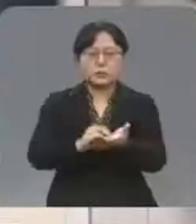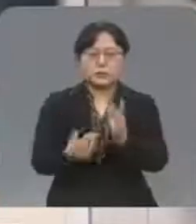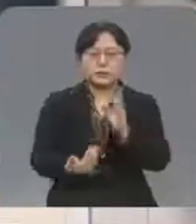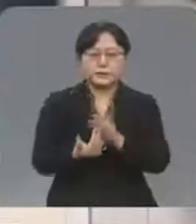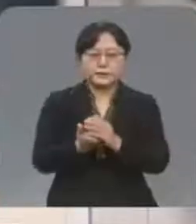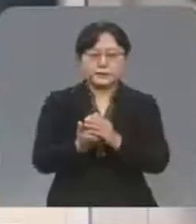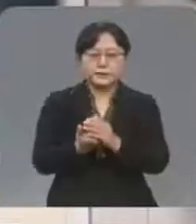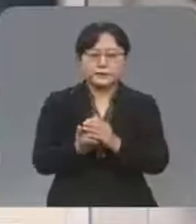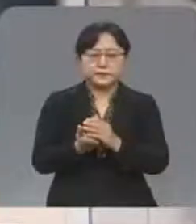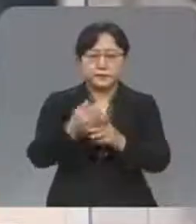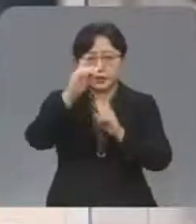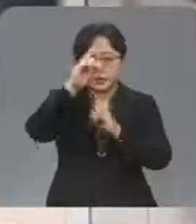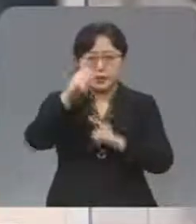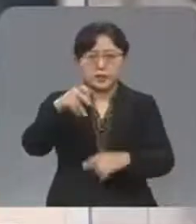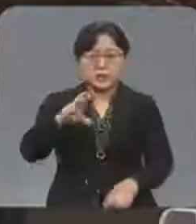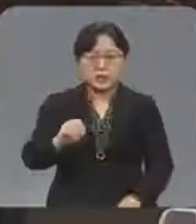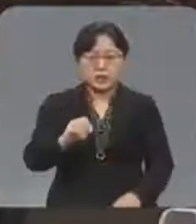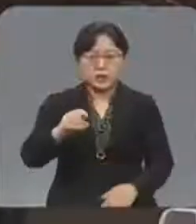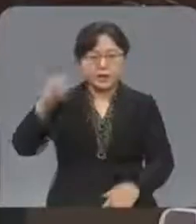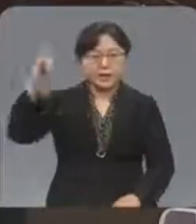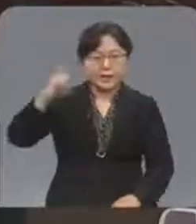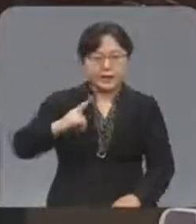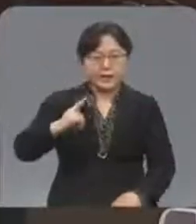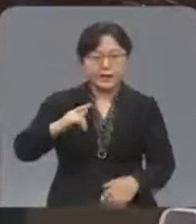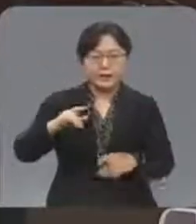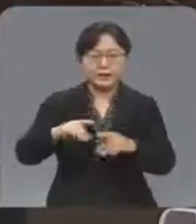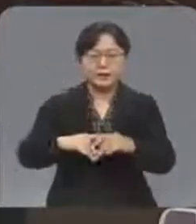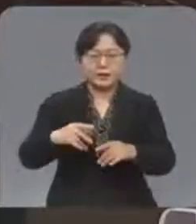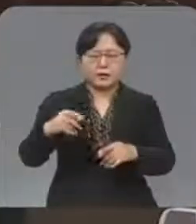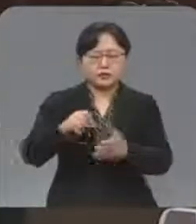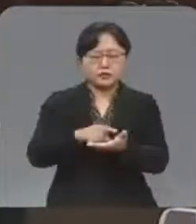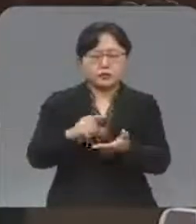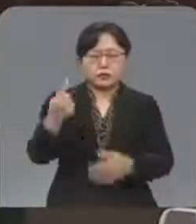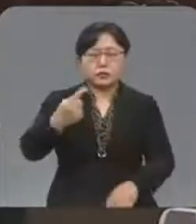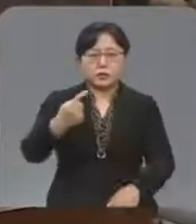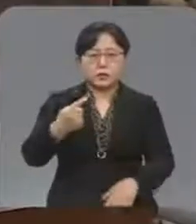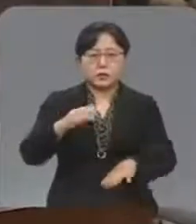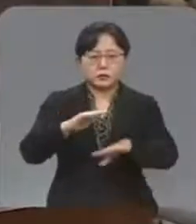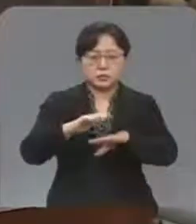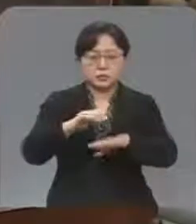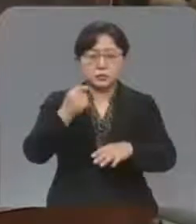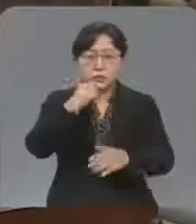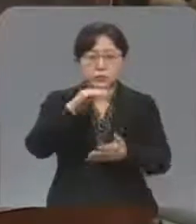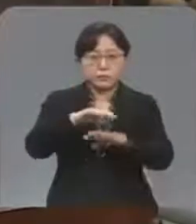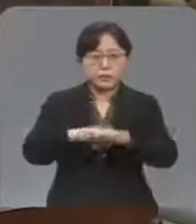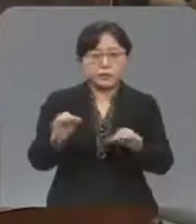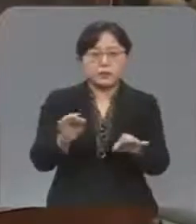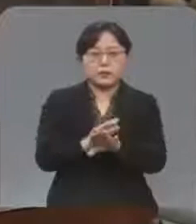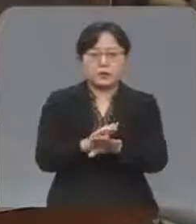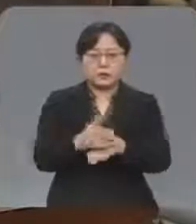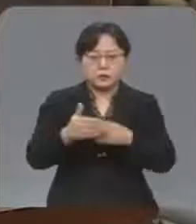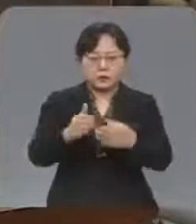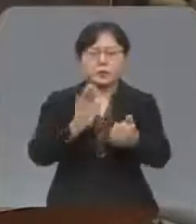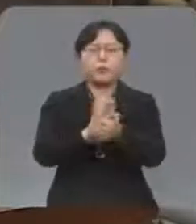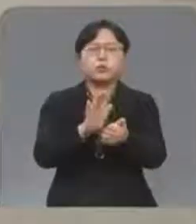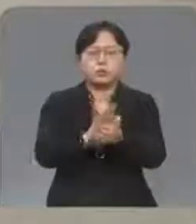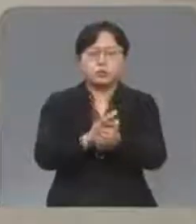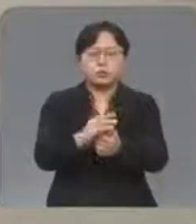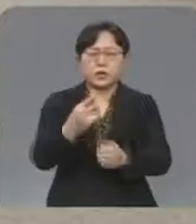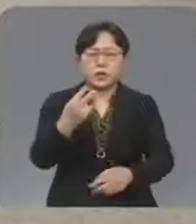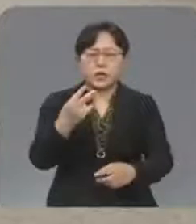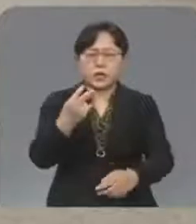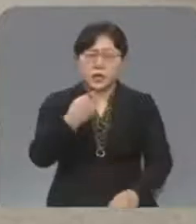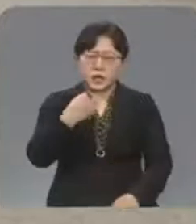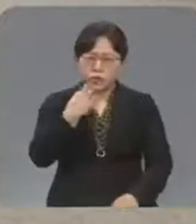불거졌습니다. 이영 위원은 태양광 전환으로 축구장 1,000개에 해당하는 염전이 사라졌고 이 과정에서 보조금까지 이중으로